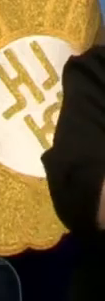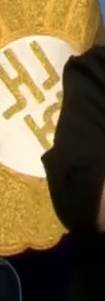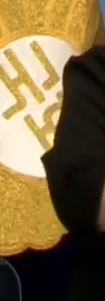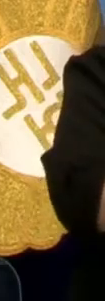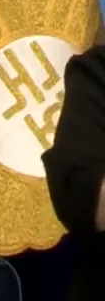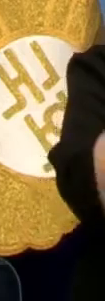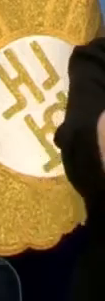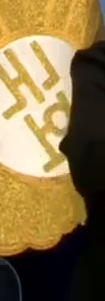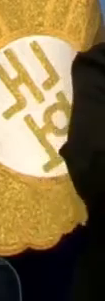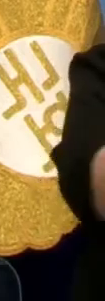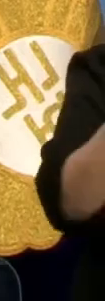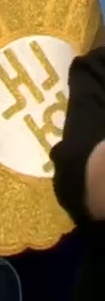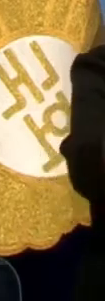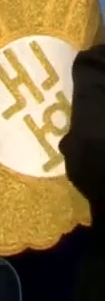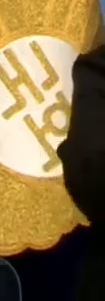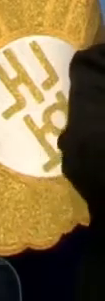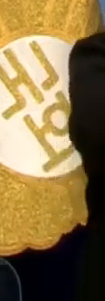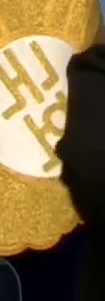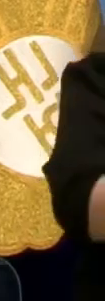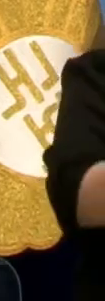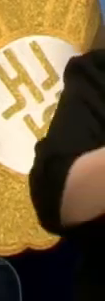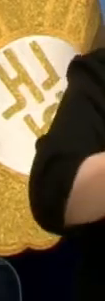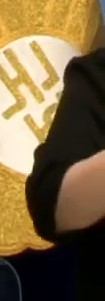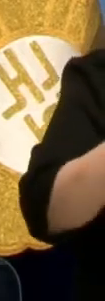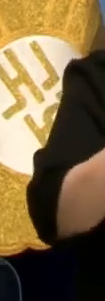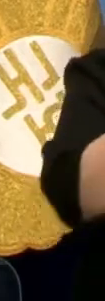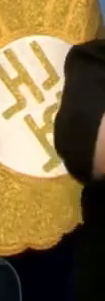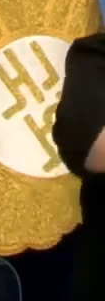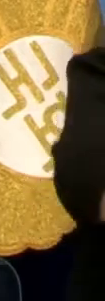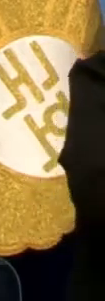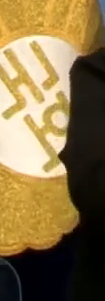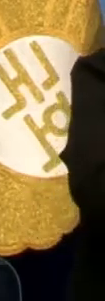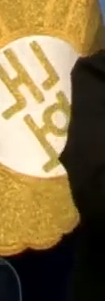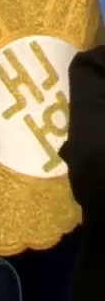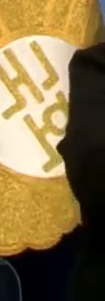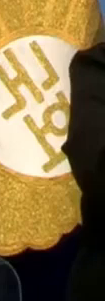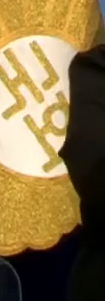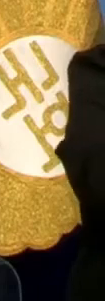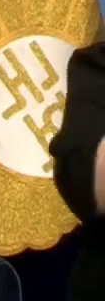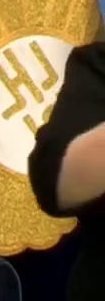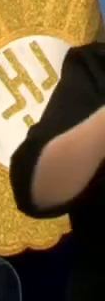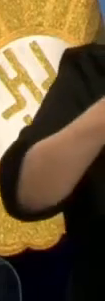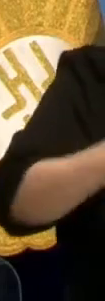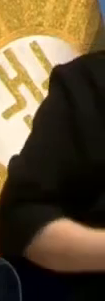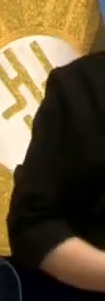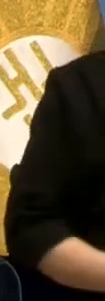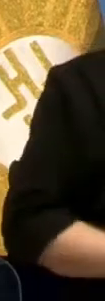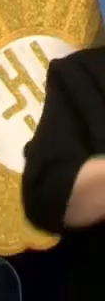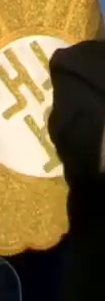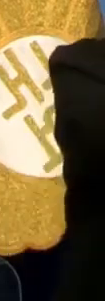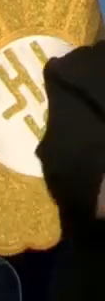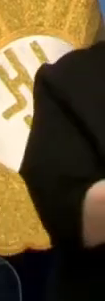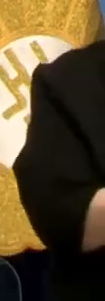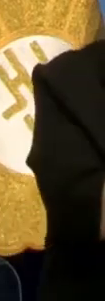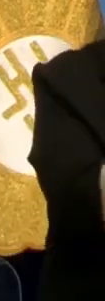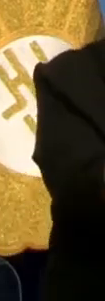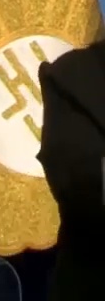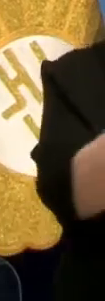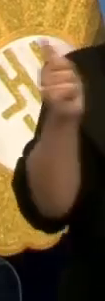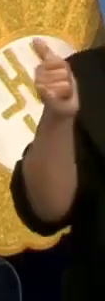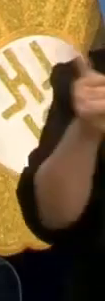평가합니다. 이 법은 단지 반려동물에 관한 법만이 아닙니다. 반려동물을 키우고